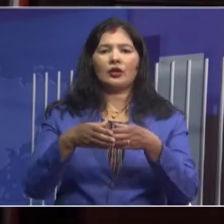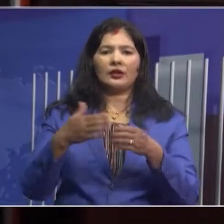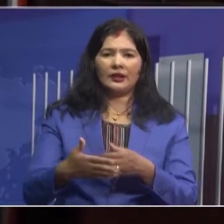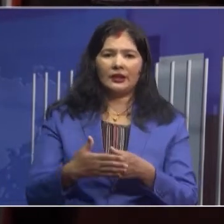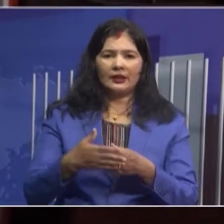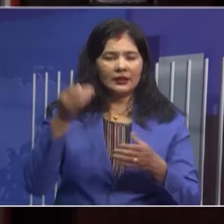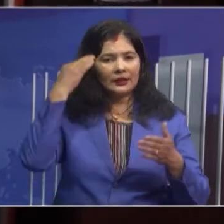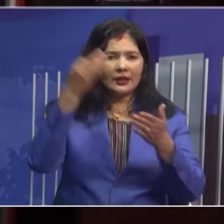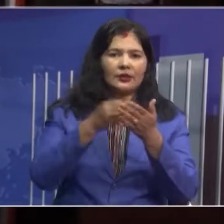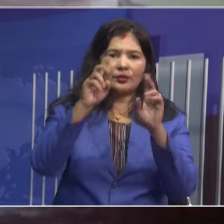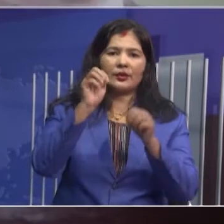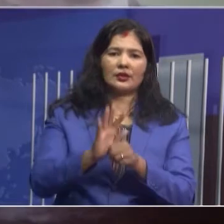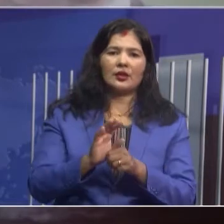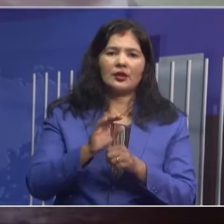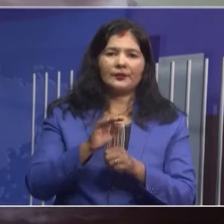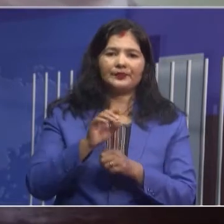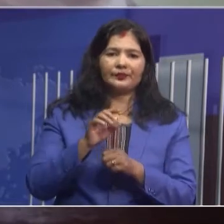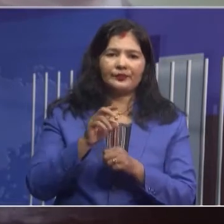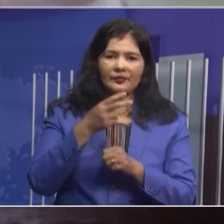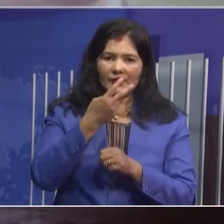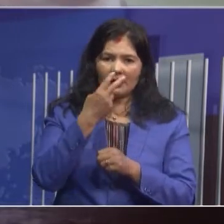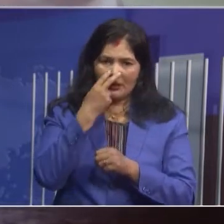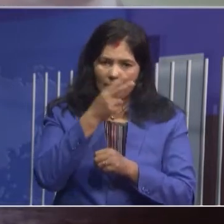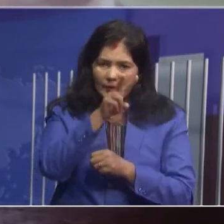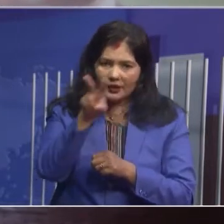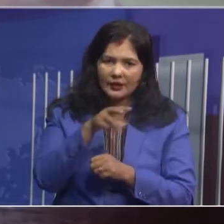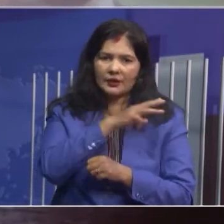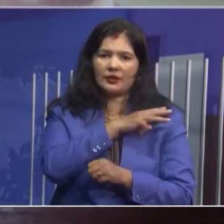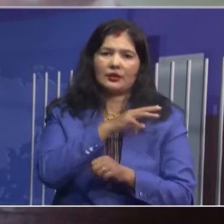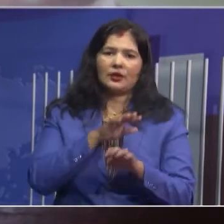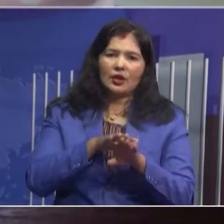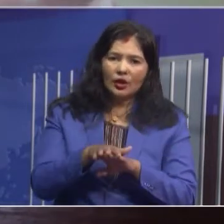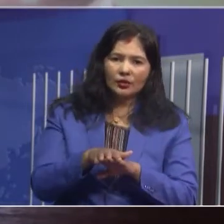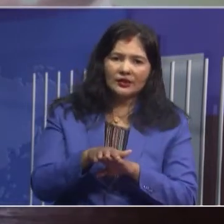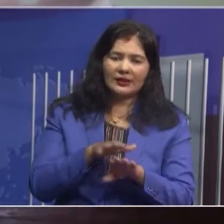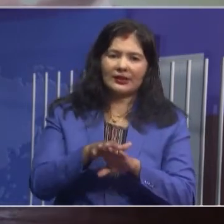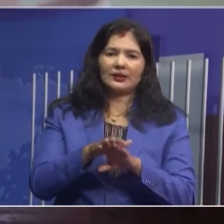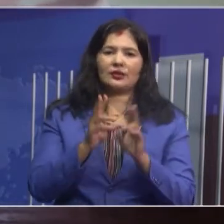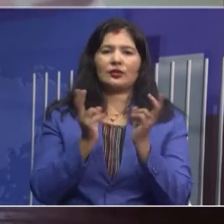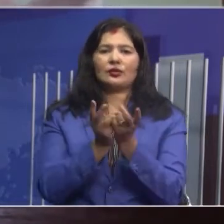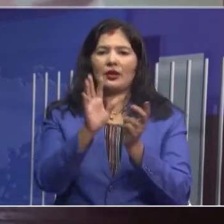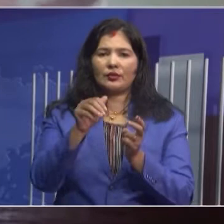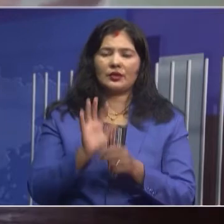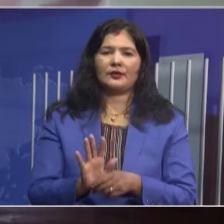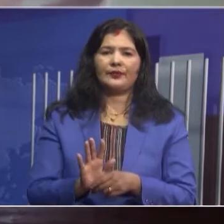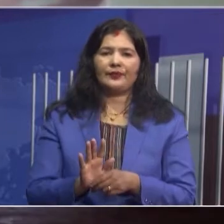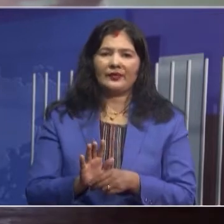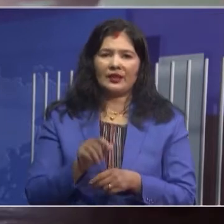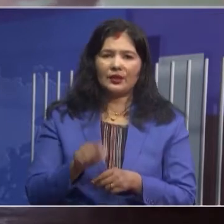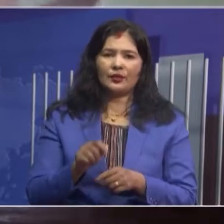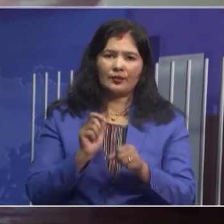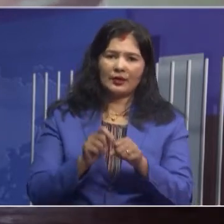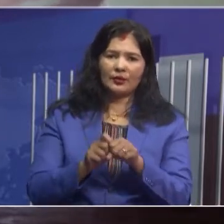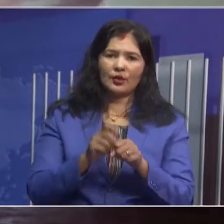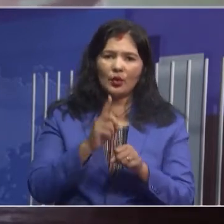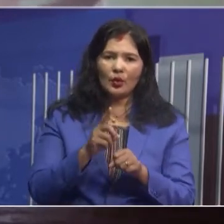दुजबहादुर गल्लया मगरले बताउनु भएको छ पर्यटकहरू अब टिकापुर पार्क धेरै जस्तो आउँछन् होइन अनि यो सङ्ग्रहालय बनाउने हो